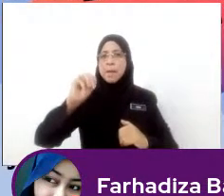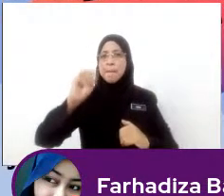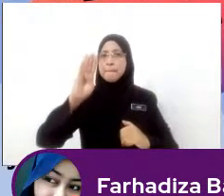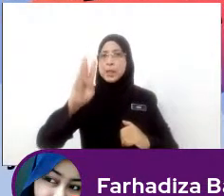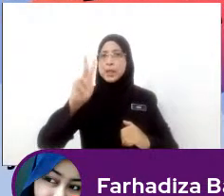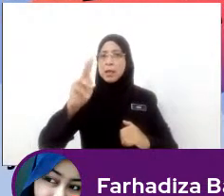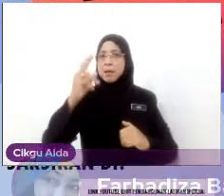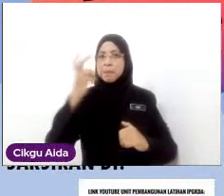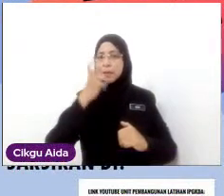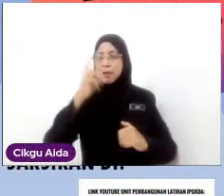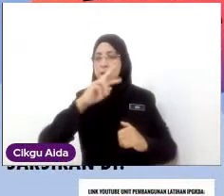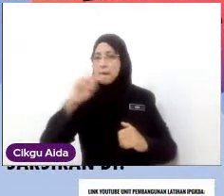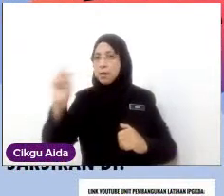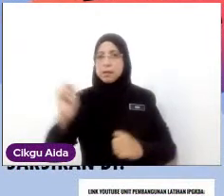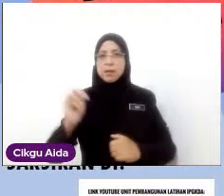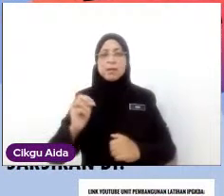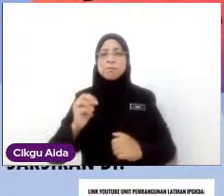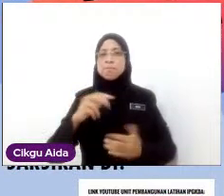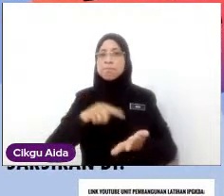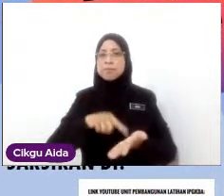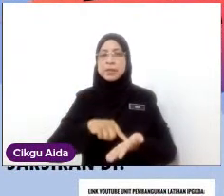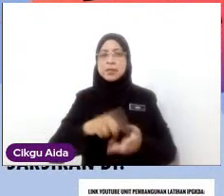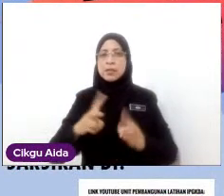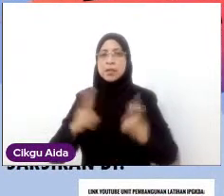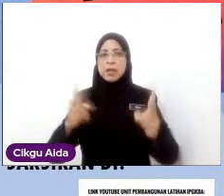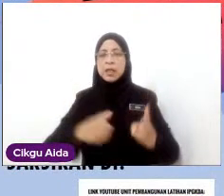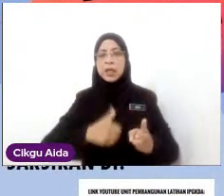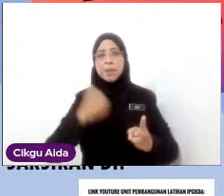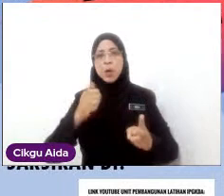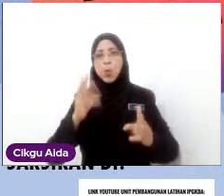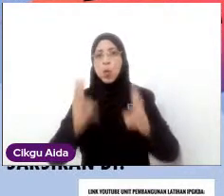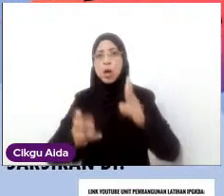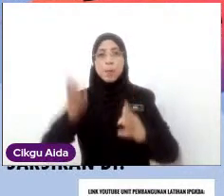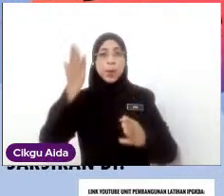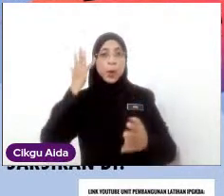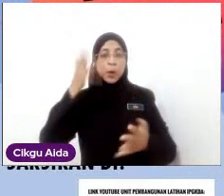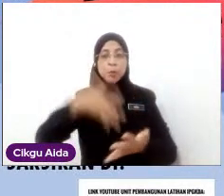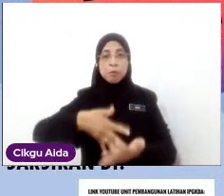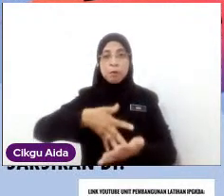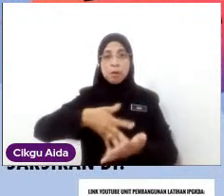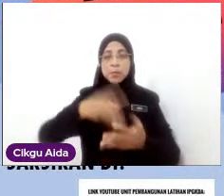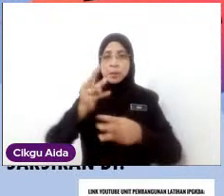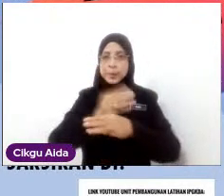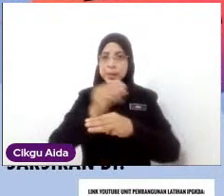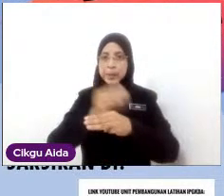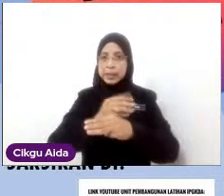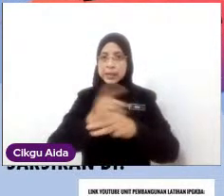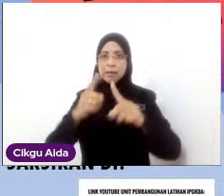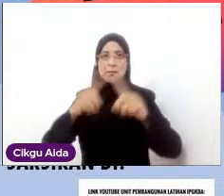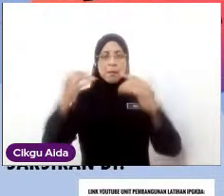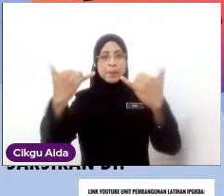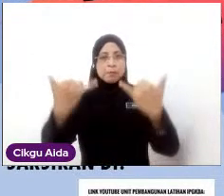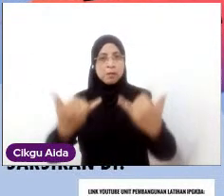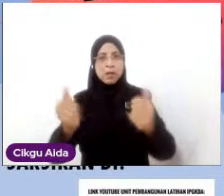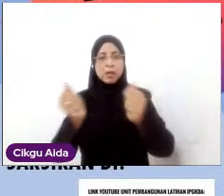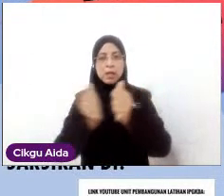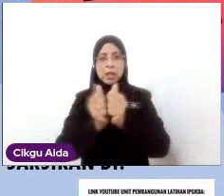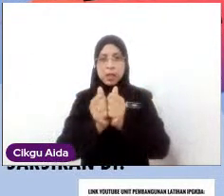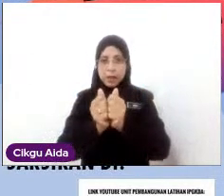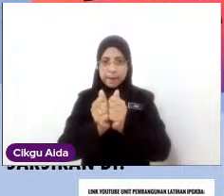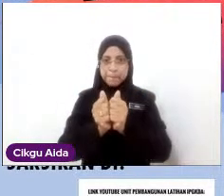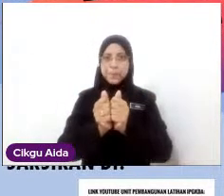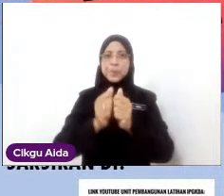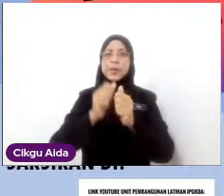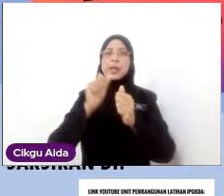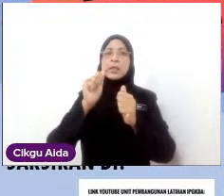sangat biasa, walaupun diorang ni kebanyakannya lemah matematik, tapi alhamdulillah ramai yang selalu dapat peningkatan yang ketara matematik.